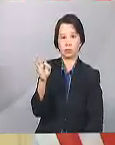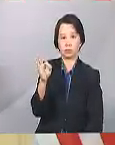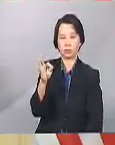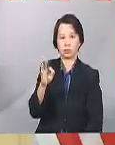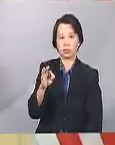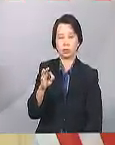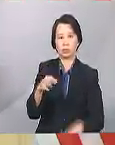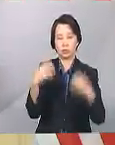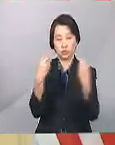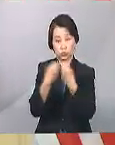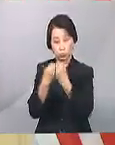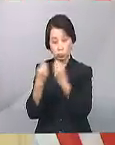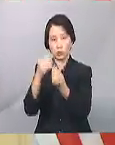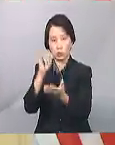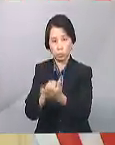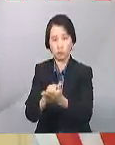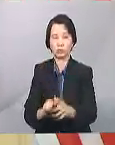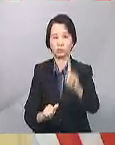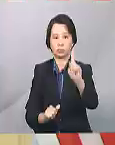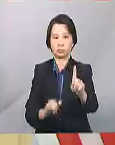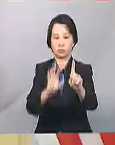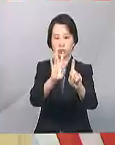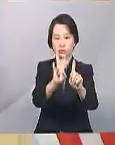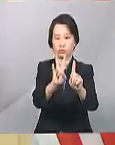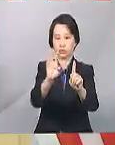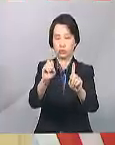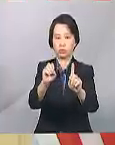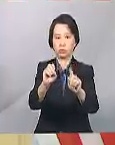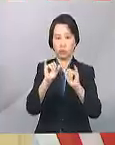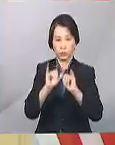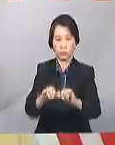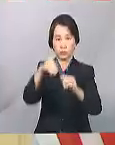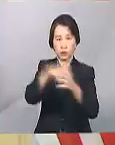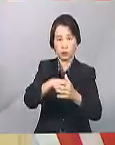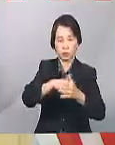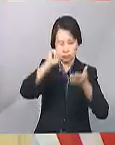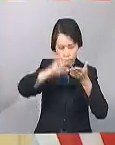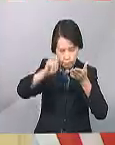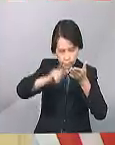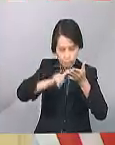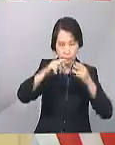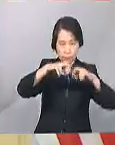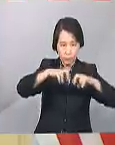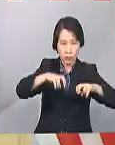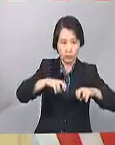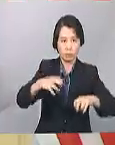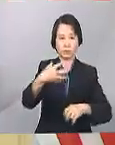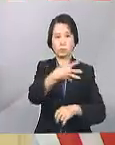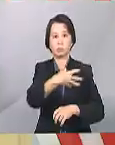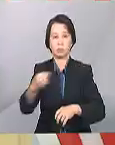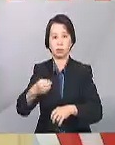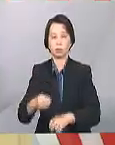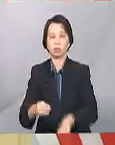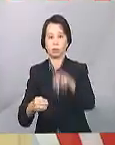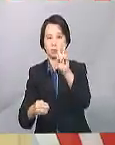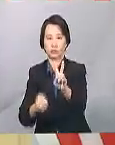jumlah tersebut, sebanyak 170 masih di dalam siasatan, manakala